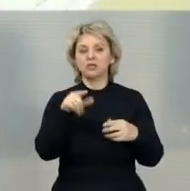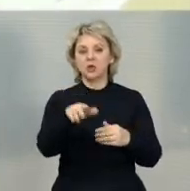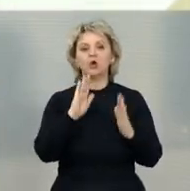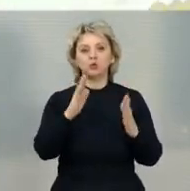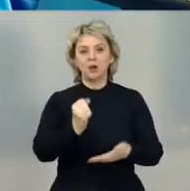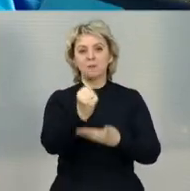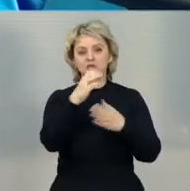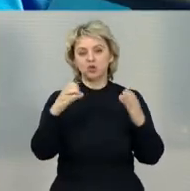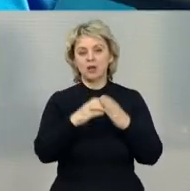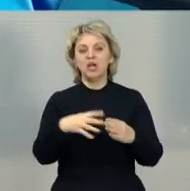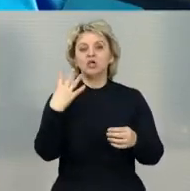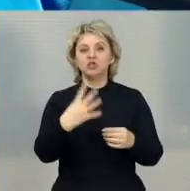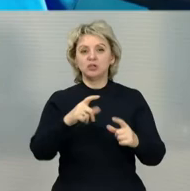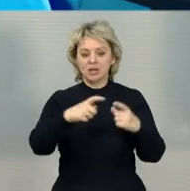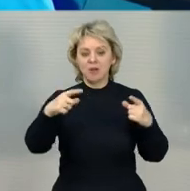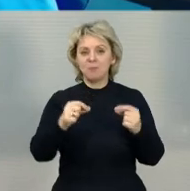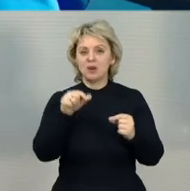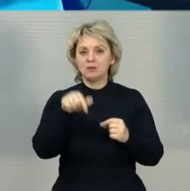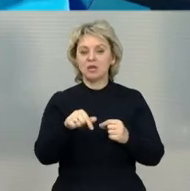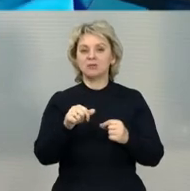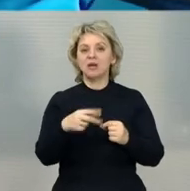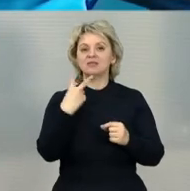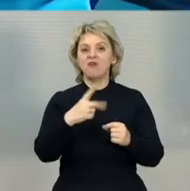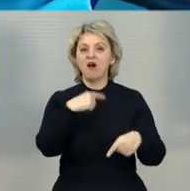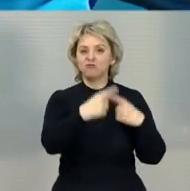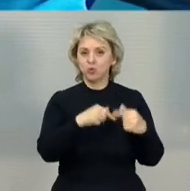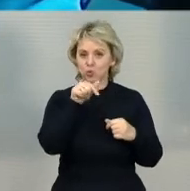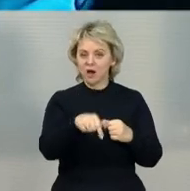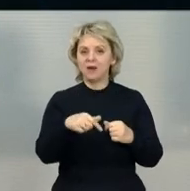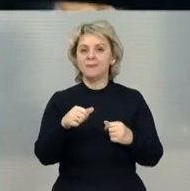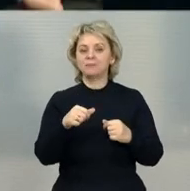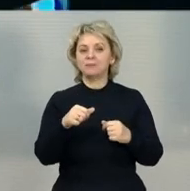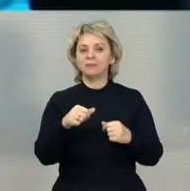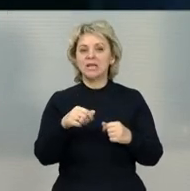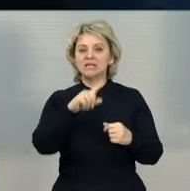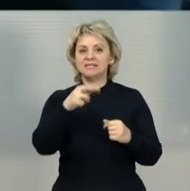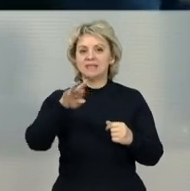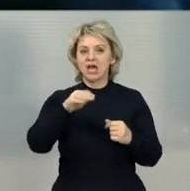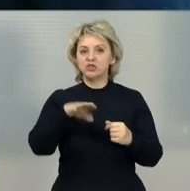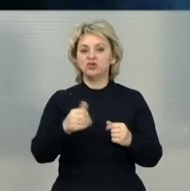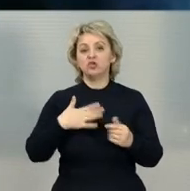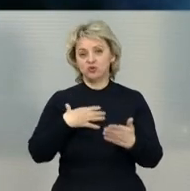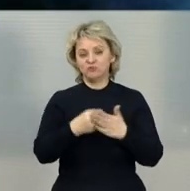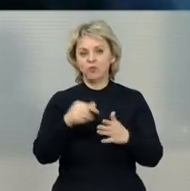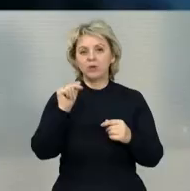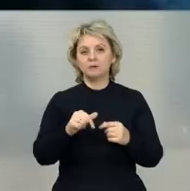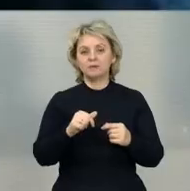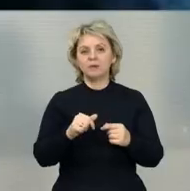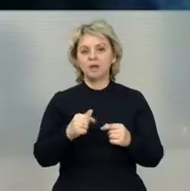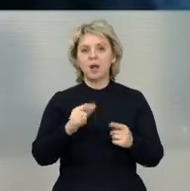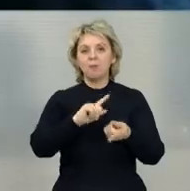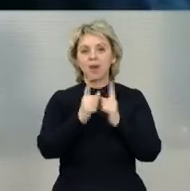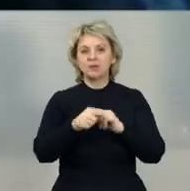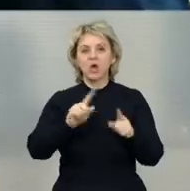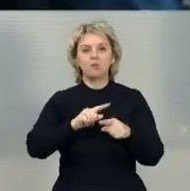Только поддержка команды. 4 абонемента. 2 на внуках, на зятя и свой.